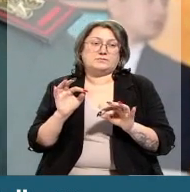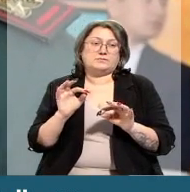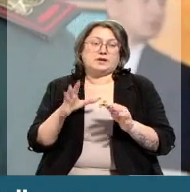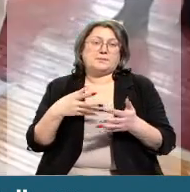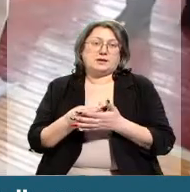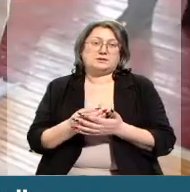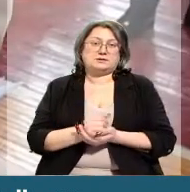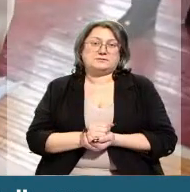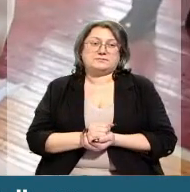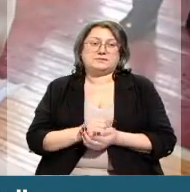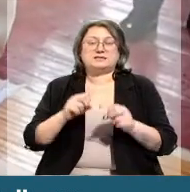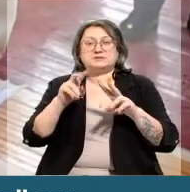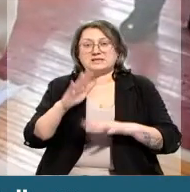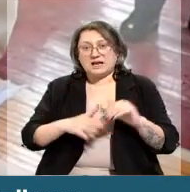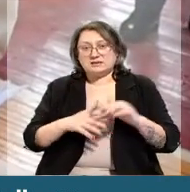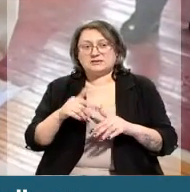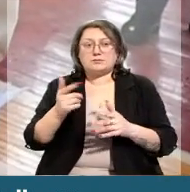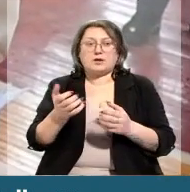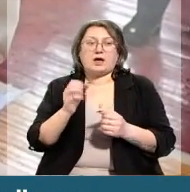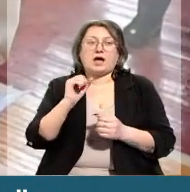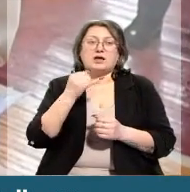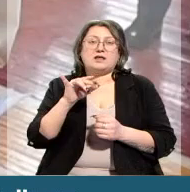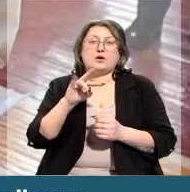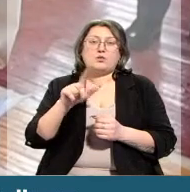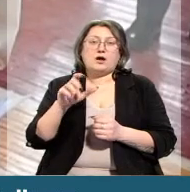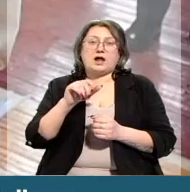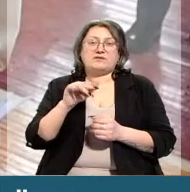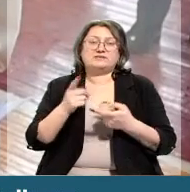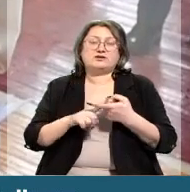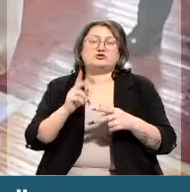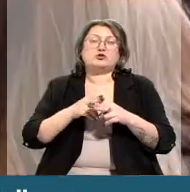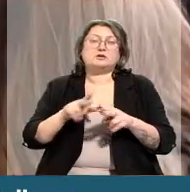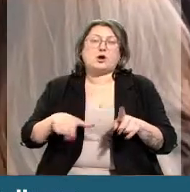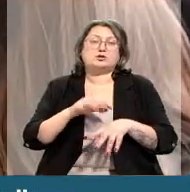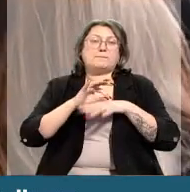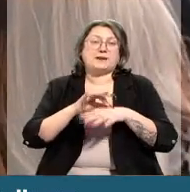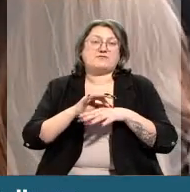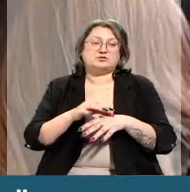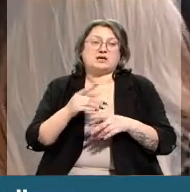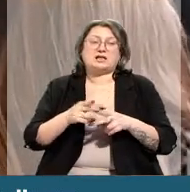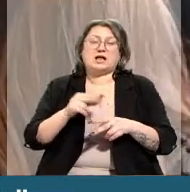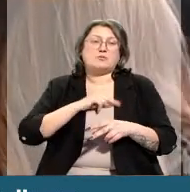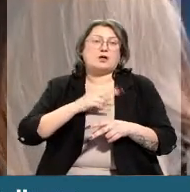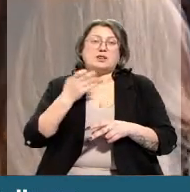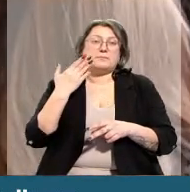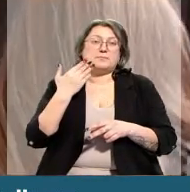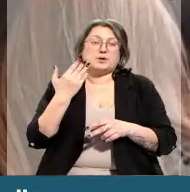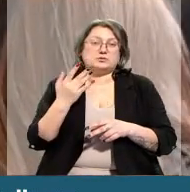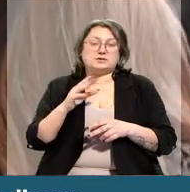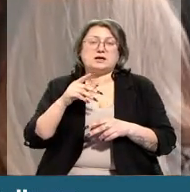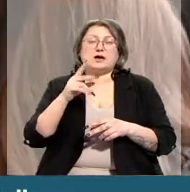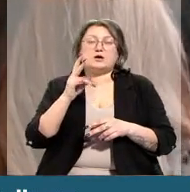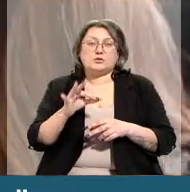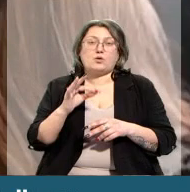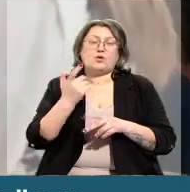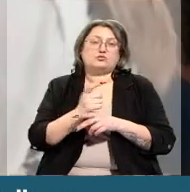достойной оплатой. Специальность, которую получает Айнагуль Алиева, связана с железнодорожными перевозками. Сфера непростая, говорит студентка колледжа,